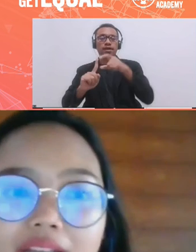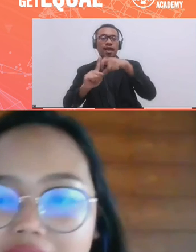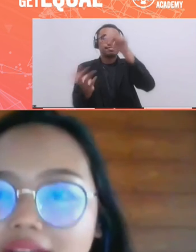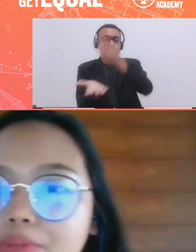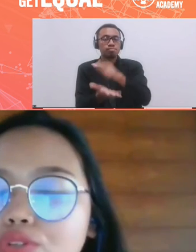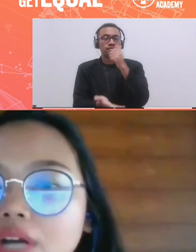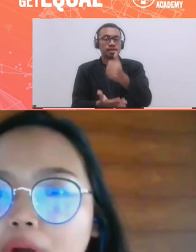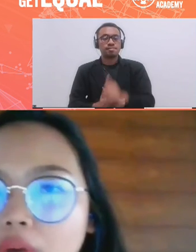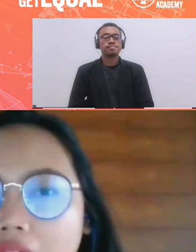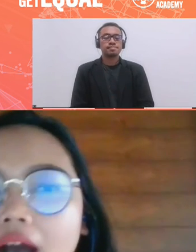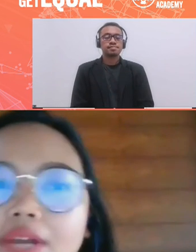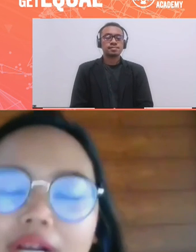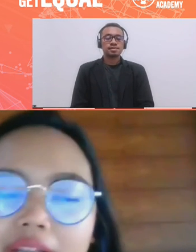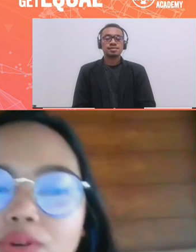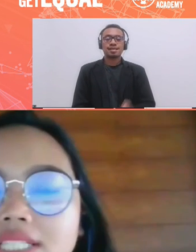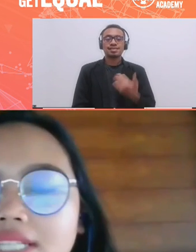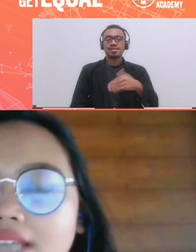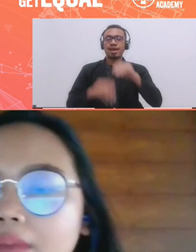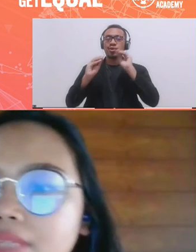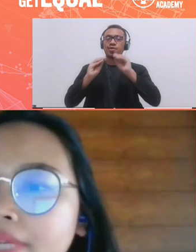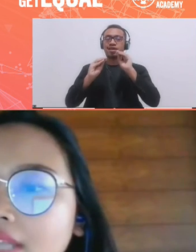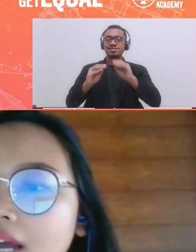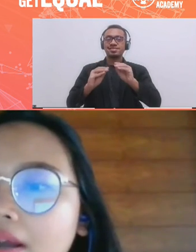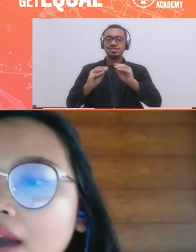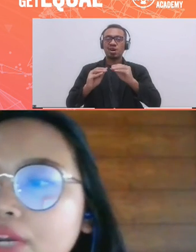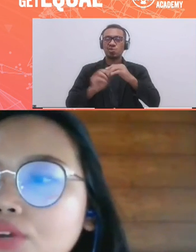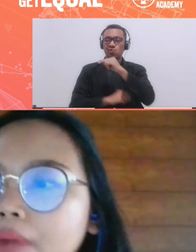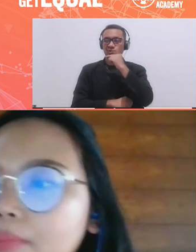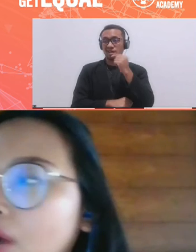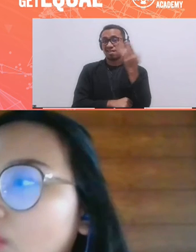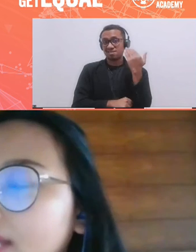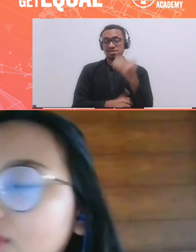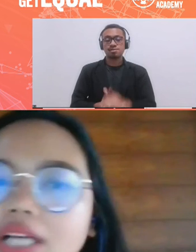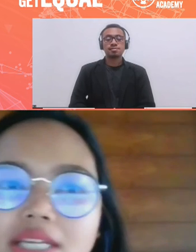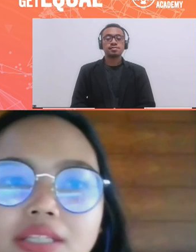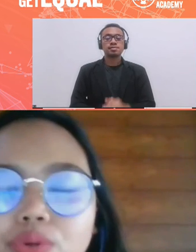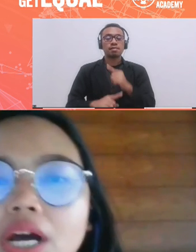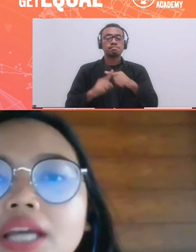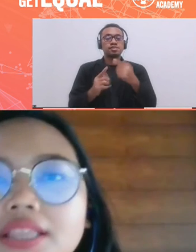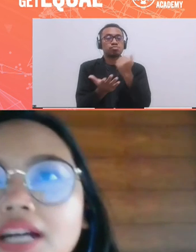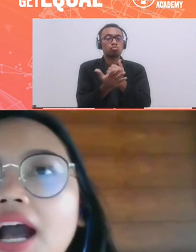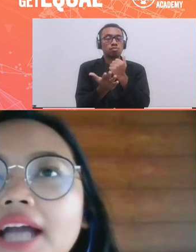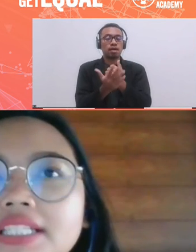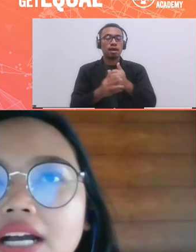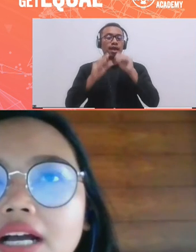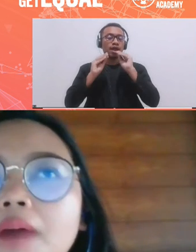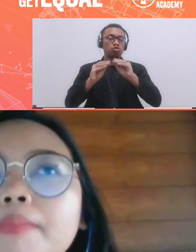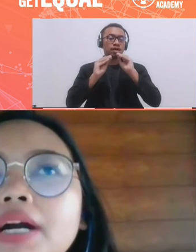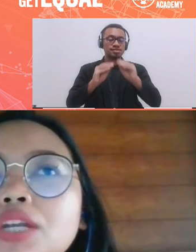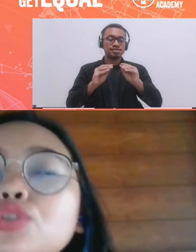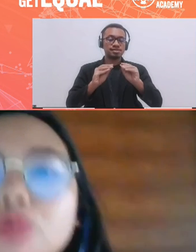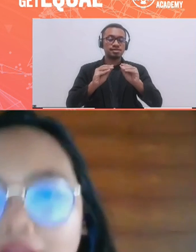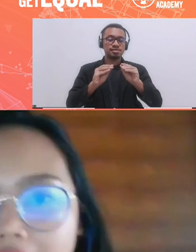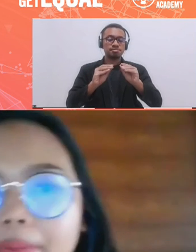edukasi juga, karena tadi kan menunjukkan bahwa ada kurangnya edukasi dan segala macam, kita nggak boleh lupa bahwa edukasi itu kita nggak hanya